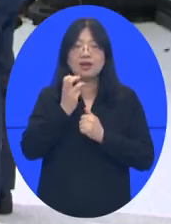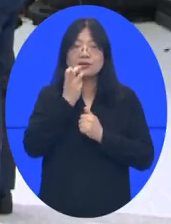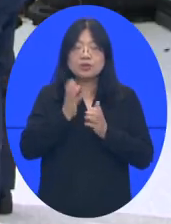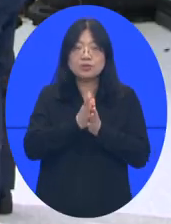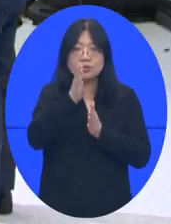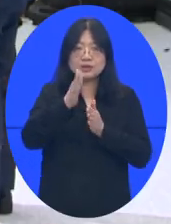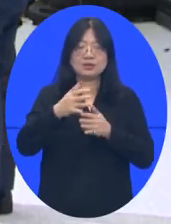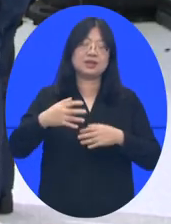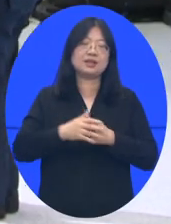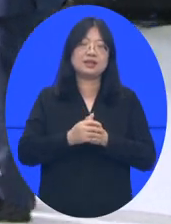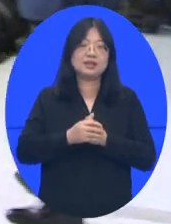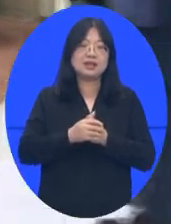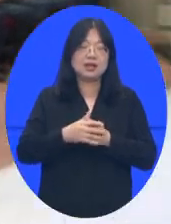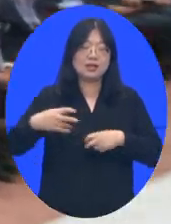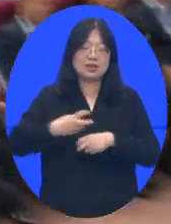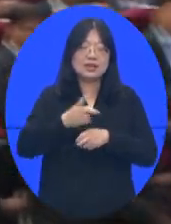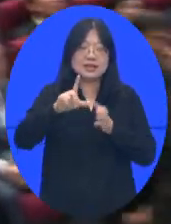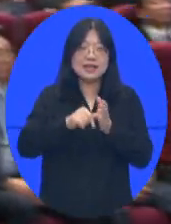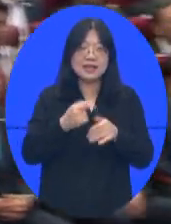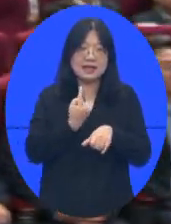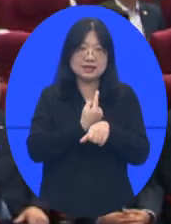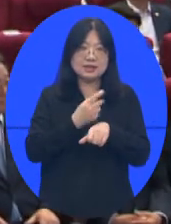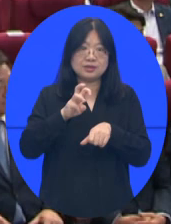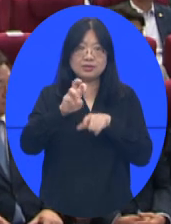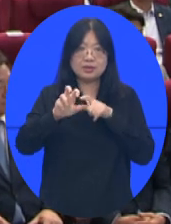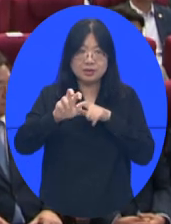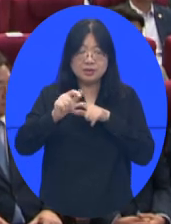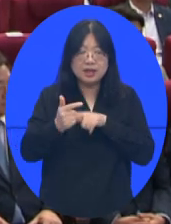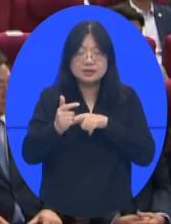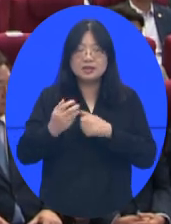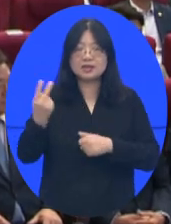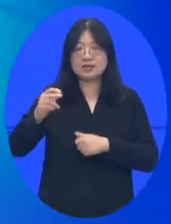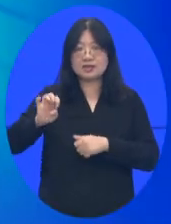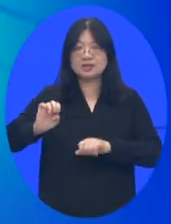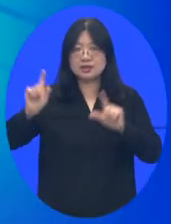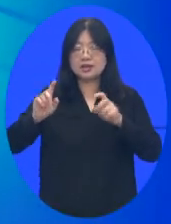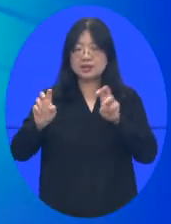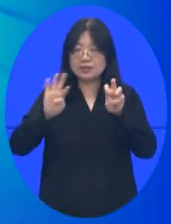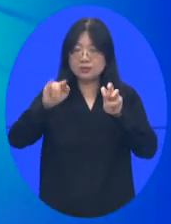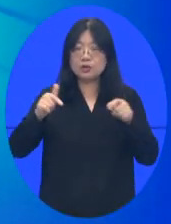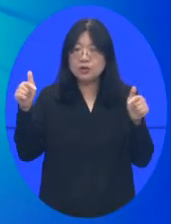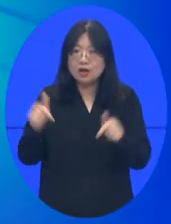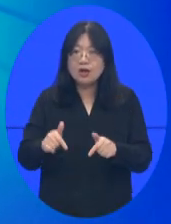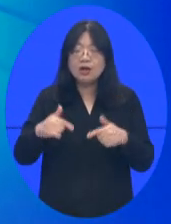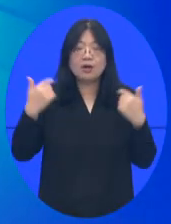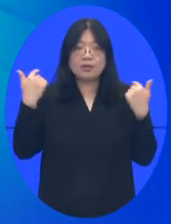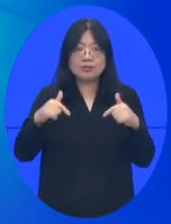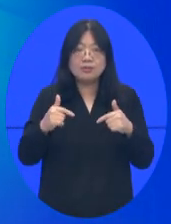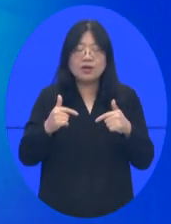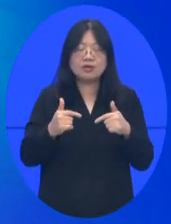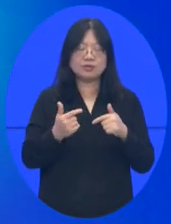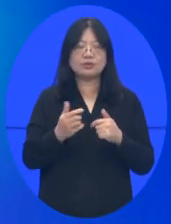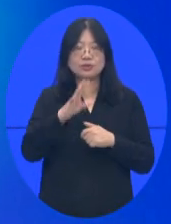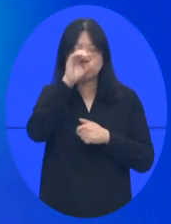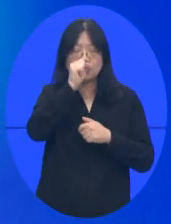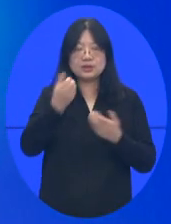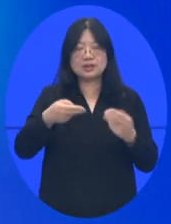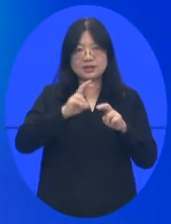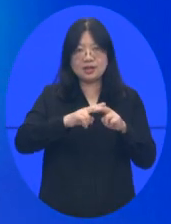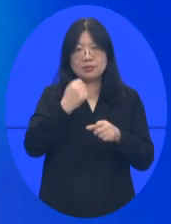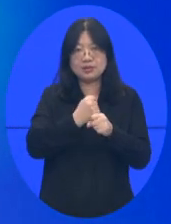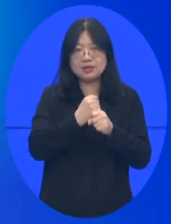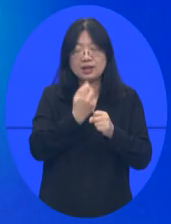도심 통행 시간을 1시간 30분에서 2040년에 30분으로 줄이고 매년 6만 개의 유망한 일자리를 만들겠다는